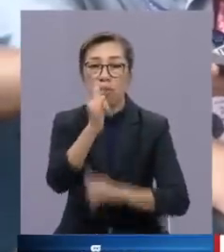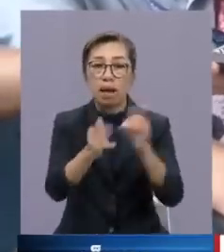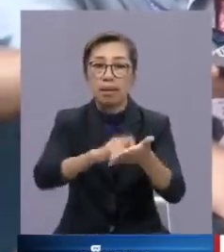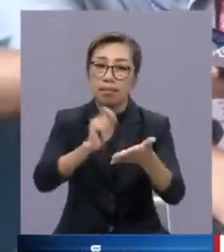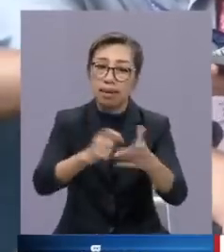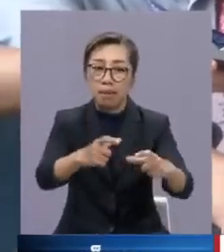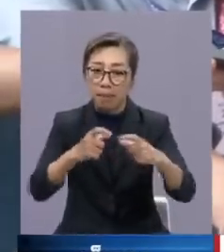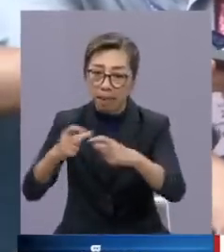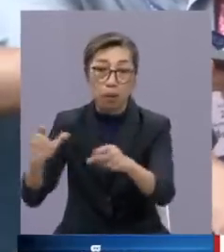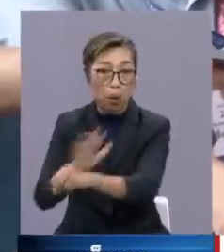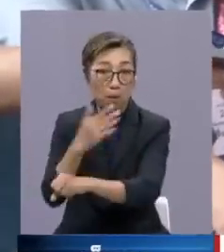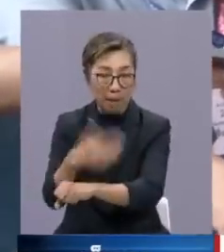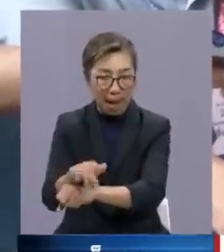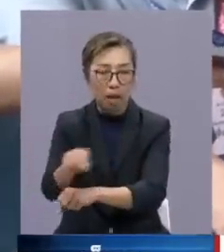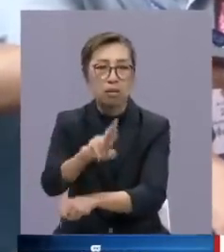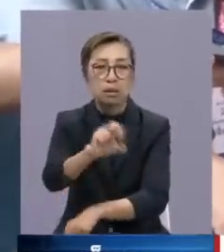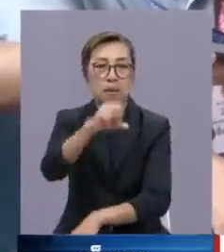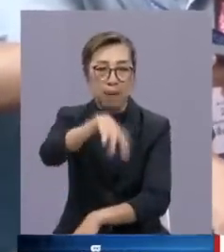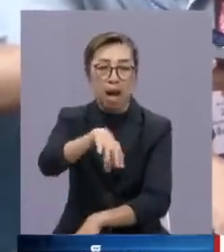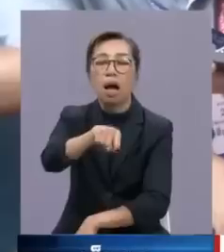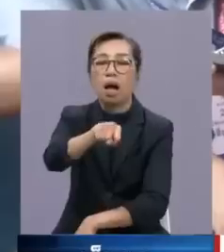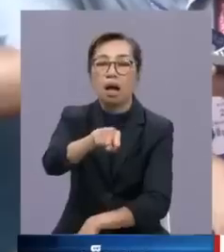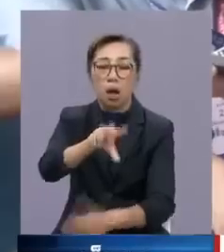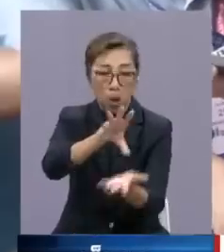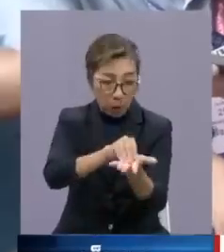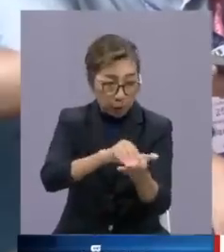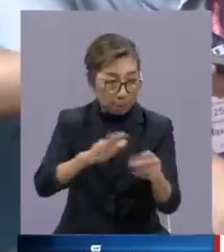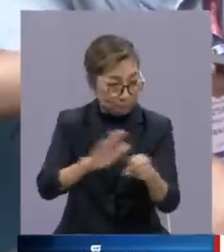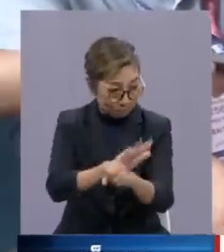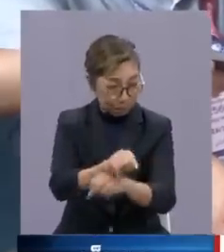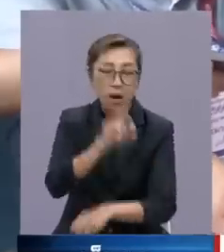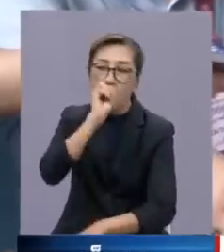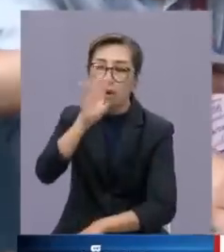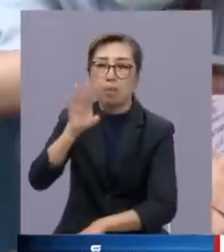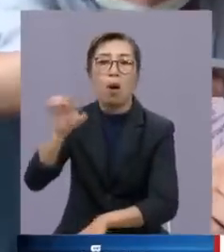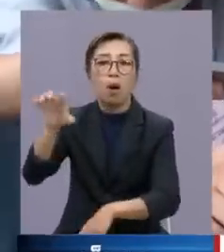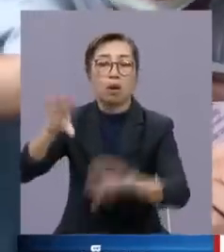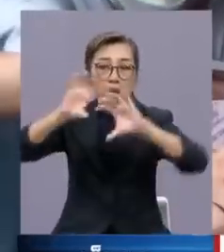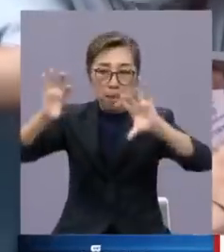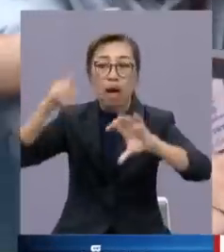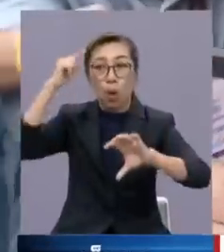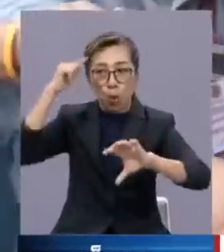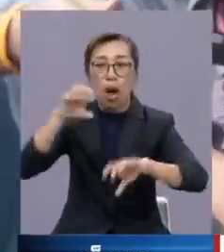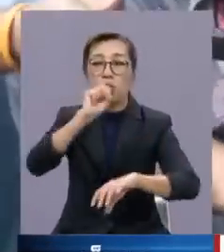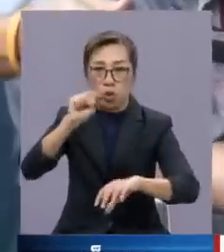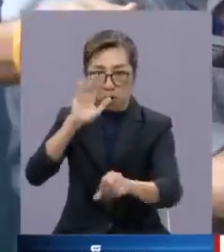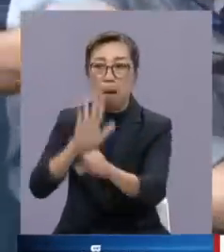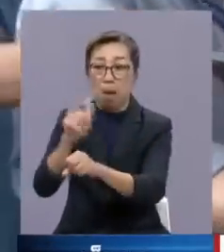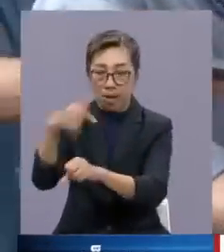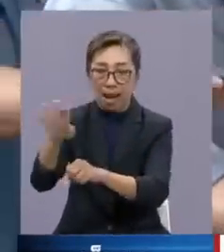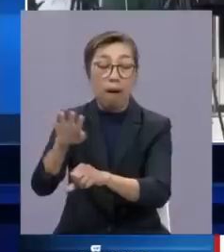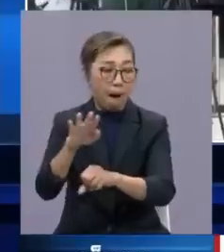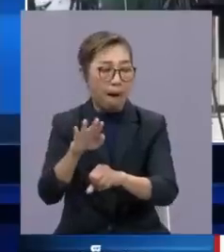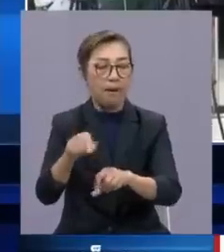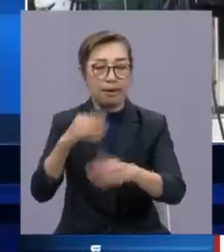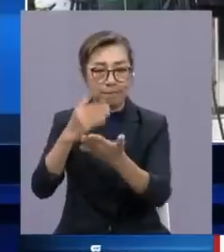แจ้งมายังรัฐบาลว่ามีส.ส.เข้ามารายงานตัวในจำนวนที่มากพอจากนั้นครับก็จะนำความกราบบังคมทูลขอพระราชทาน